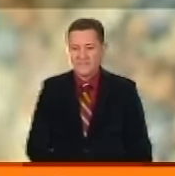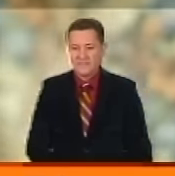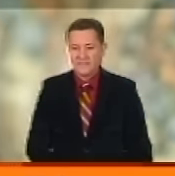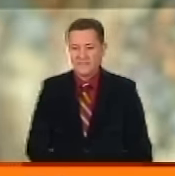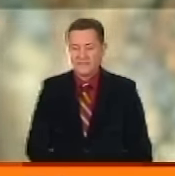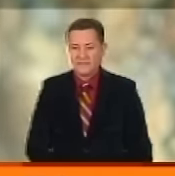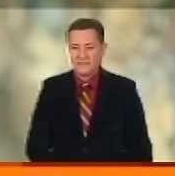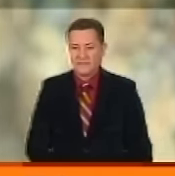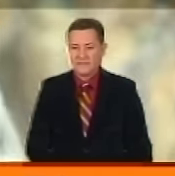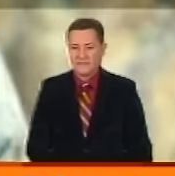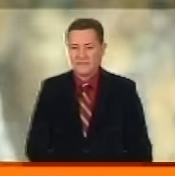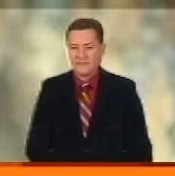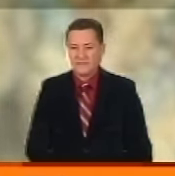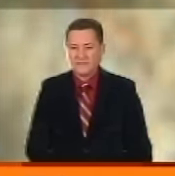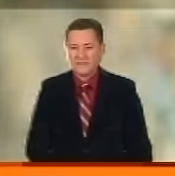вони